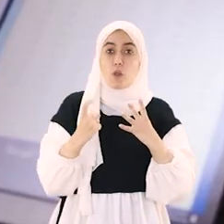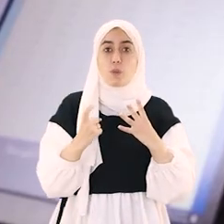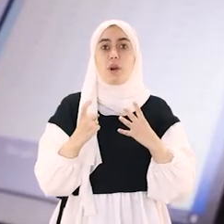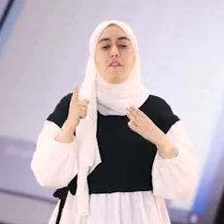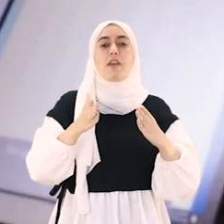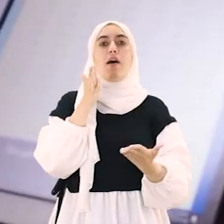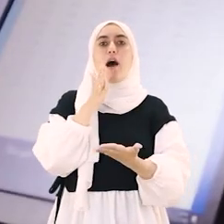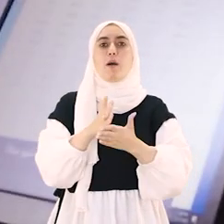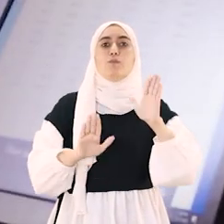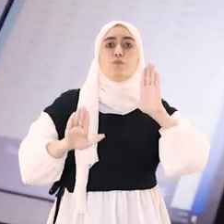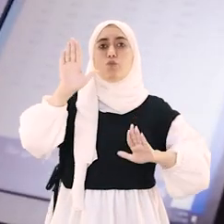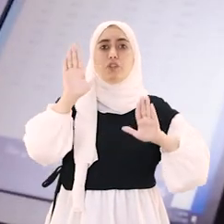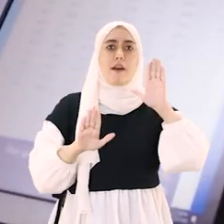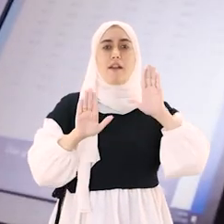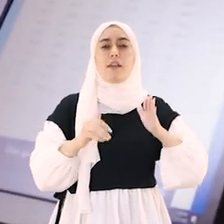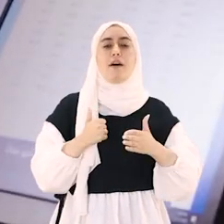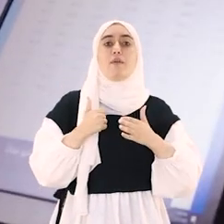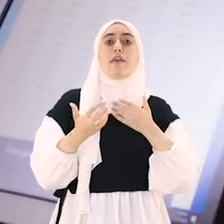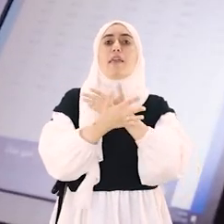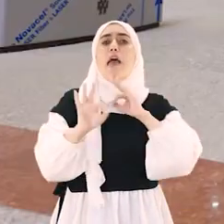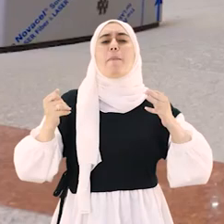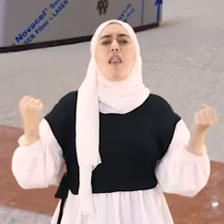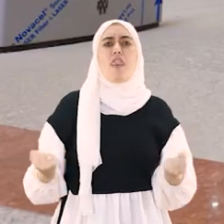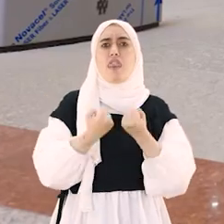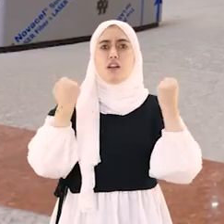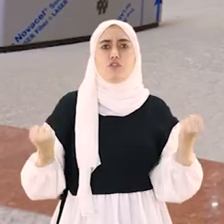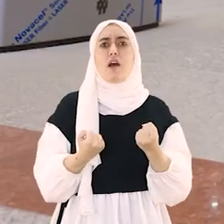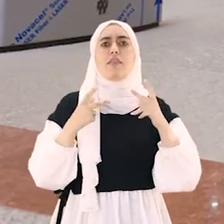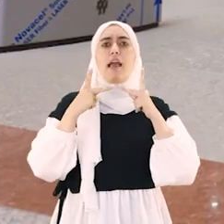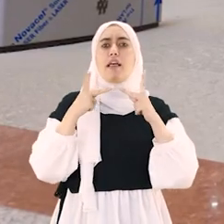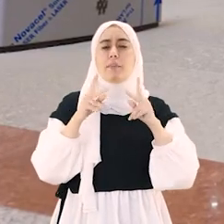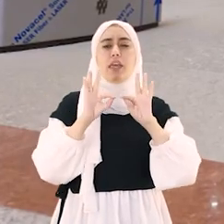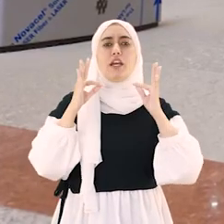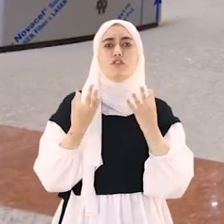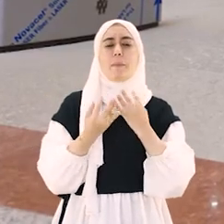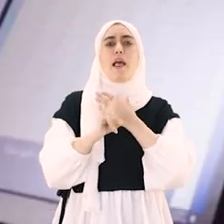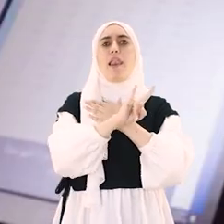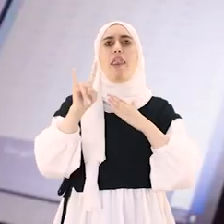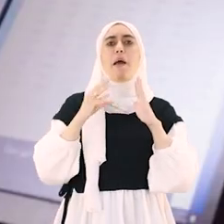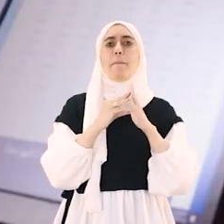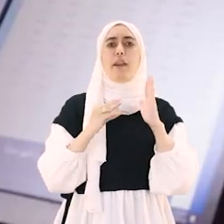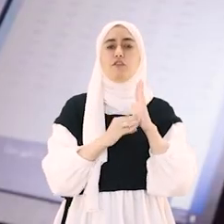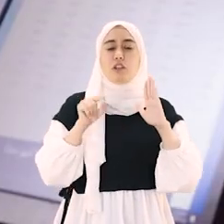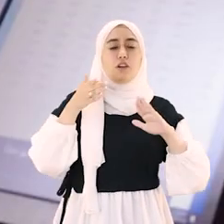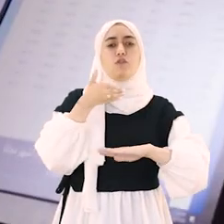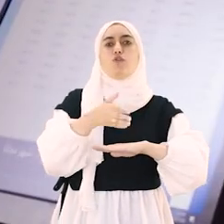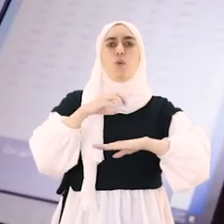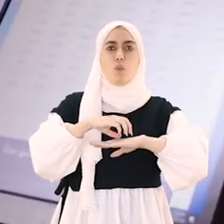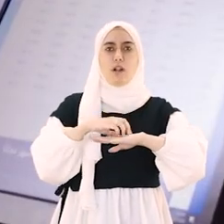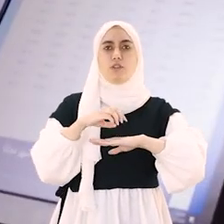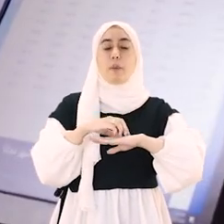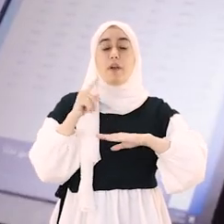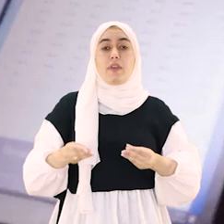الاعاقه في حقهم بالمشاركه الفاعله في جميع الانشطه الاكاديميه والاجتماعيه واللامنهجيه في الجامعه